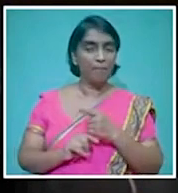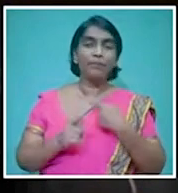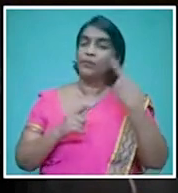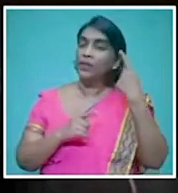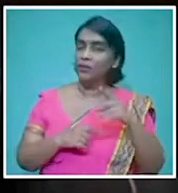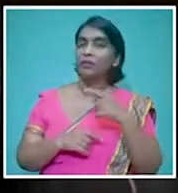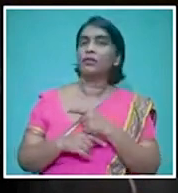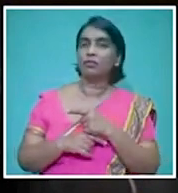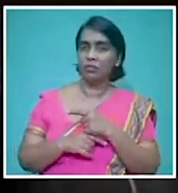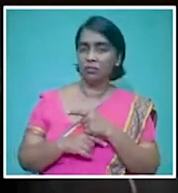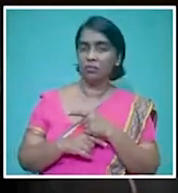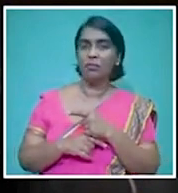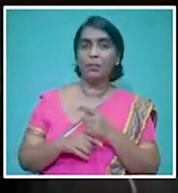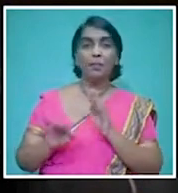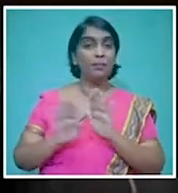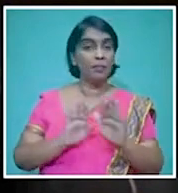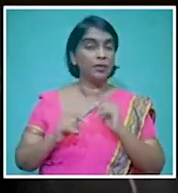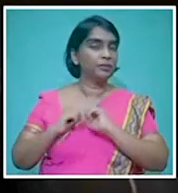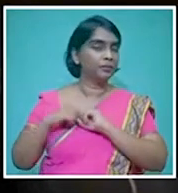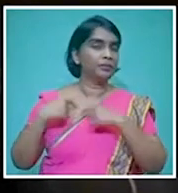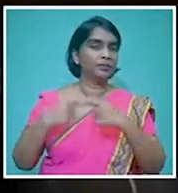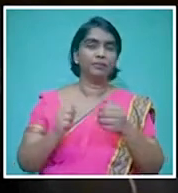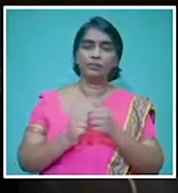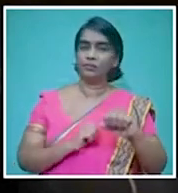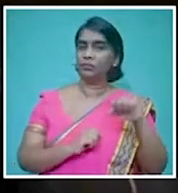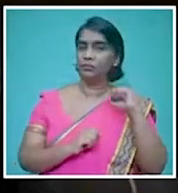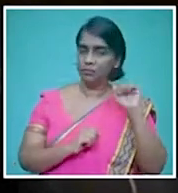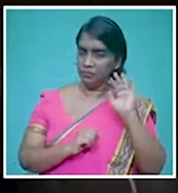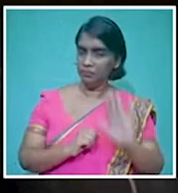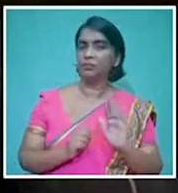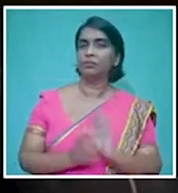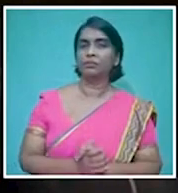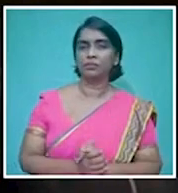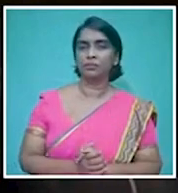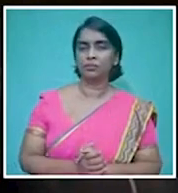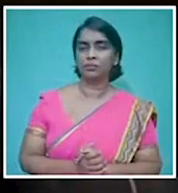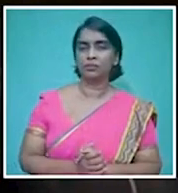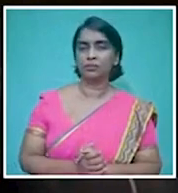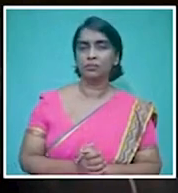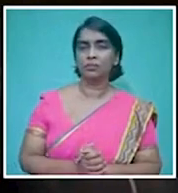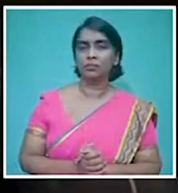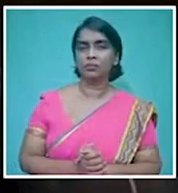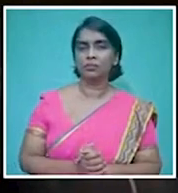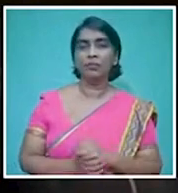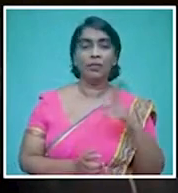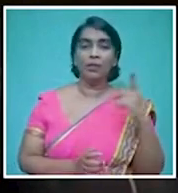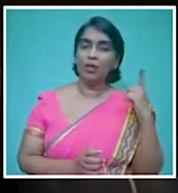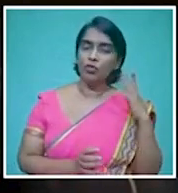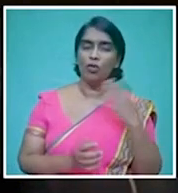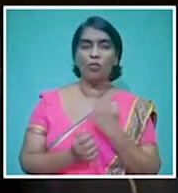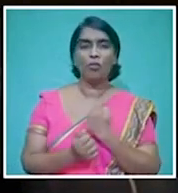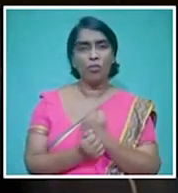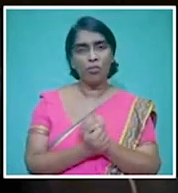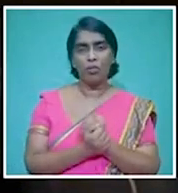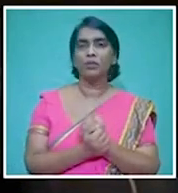තමයි මේ මර්ධන යාන්ත්‍රණය මේ විදියට ශක්තිමත් කරන එක පැහැදිලි. මෙතන හමුදාව හෝ පොලිසියේ